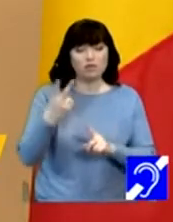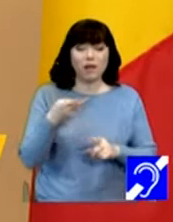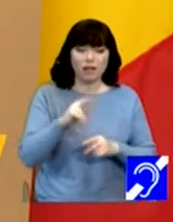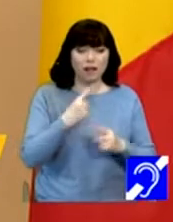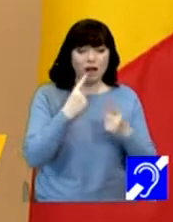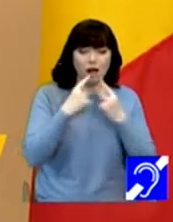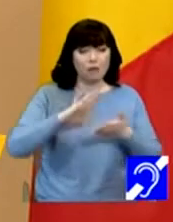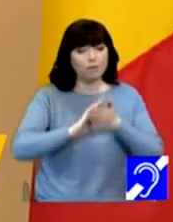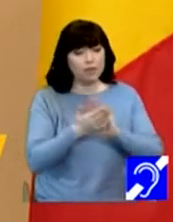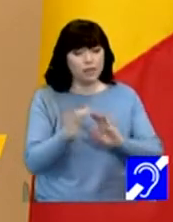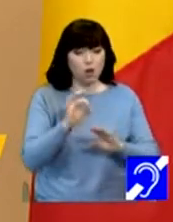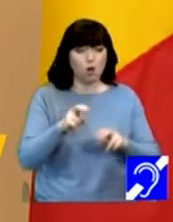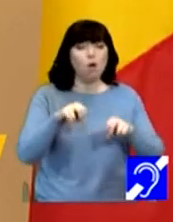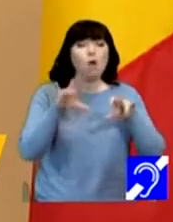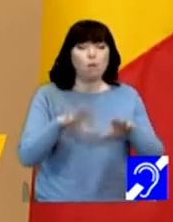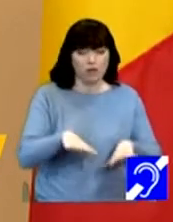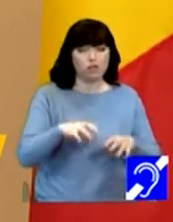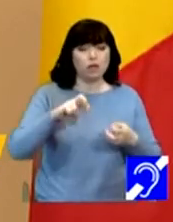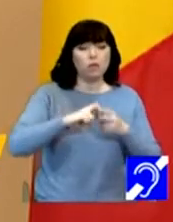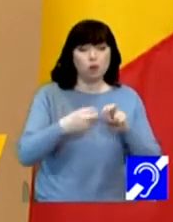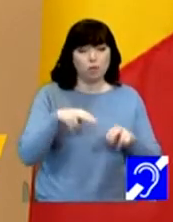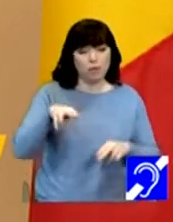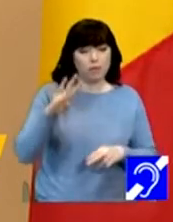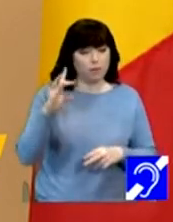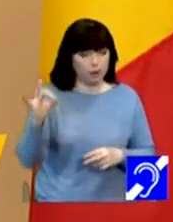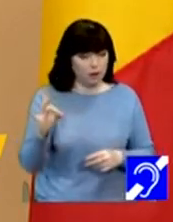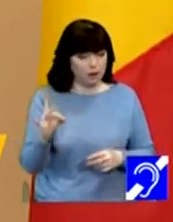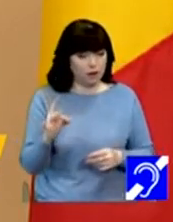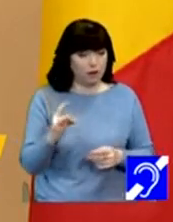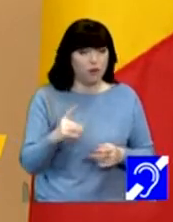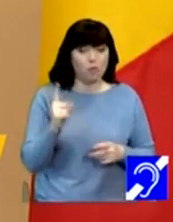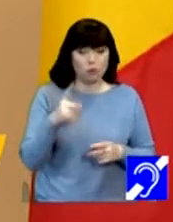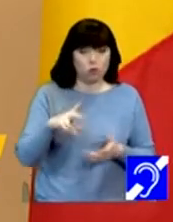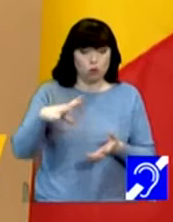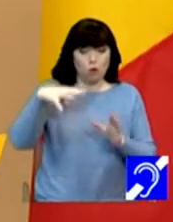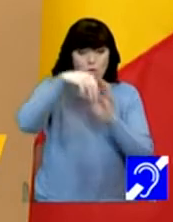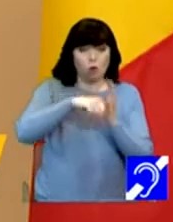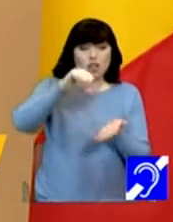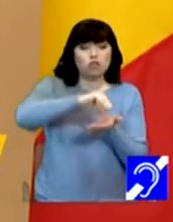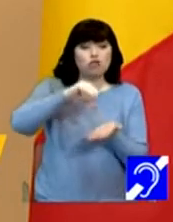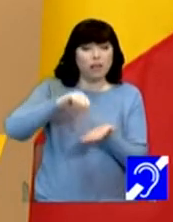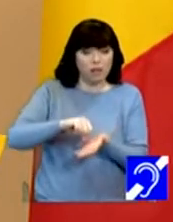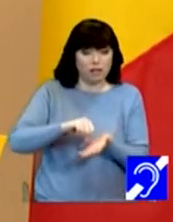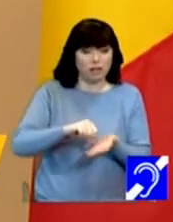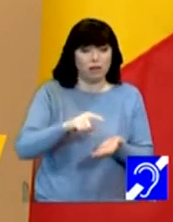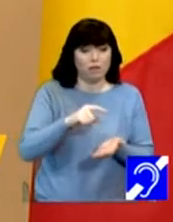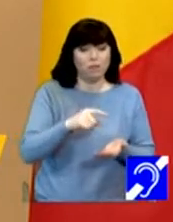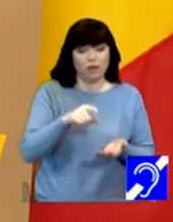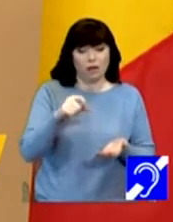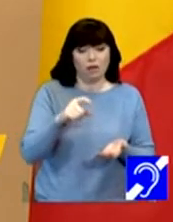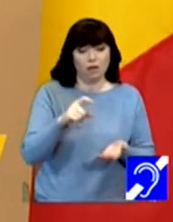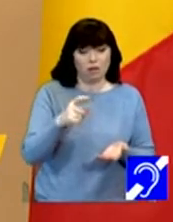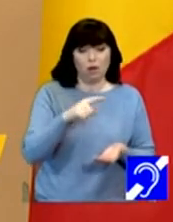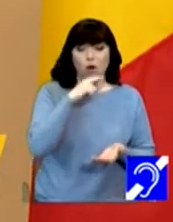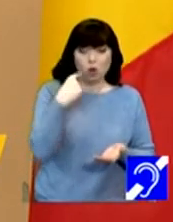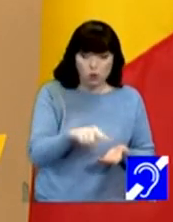pentru rezolvarea problemei transnistrene are ca membri inclusiv pe reprezentanții